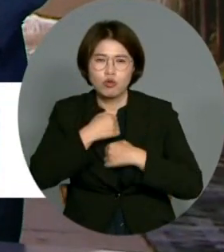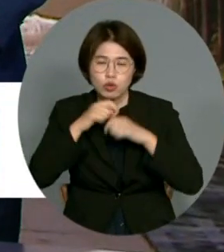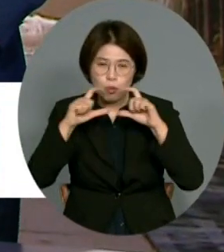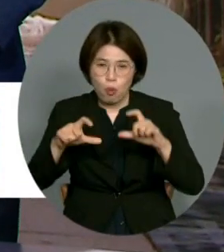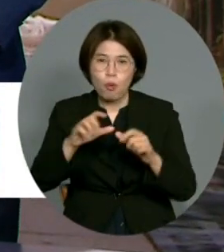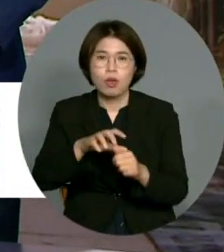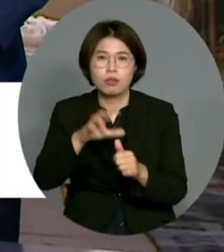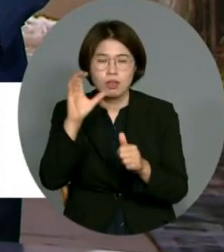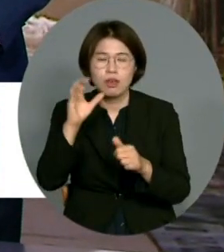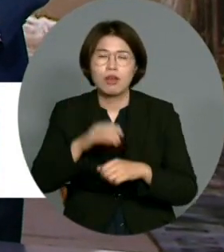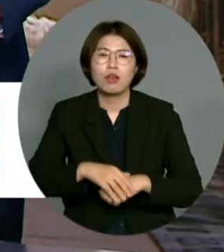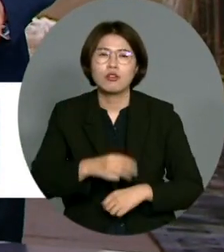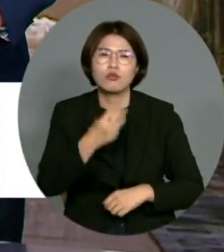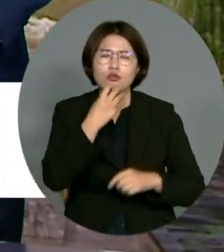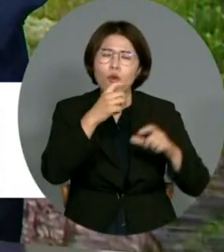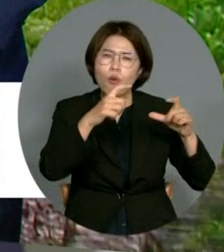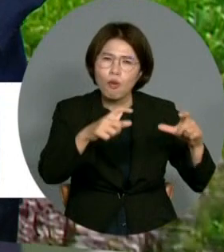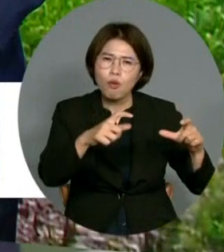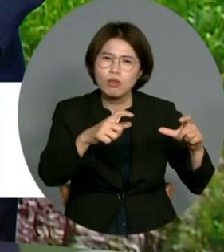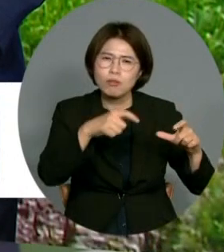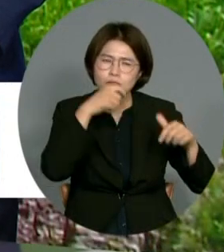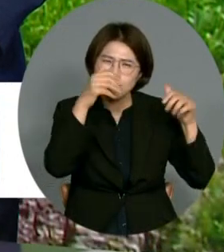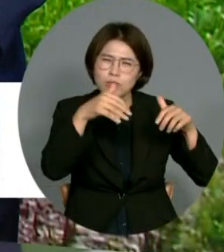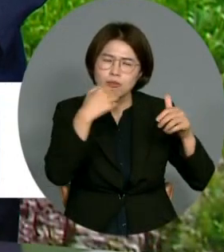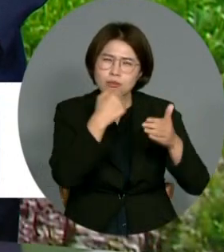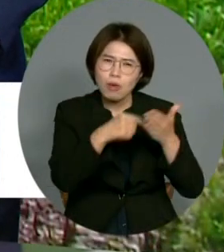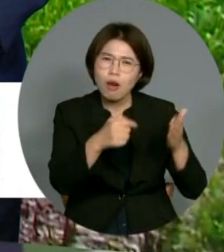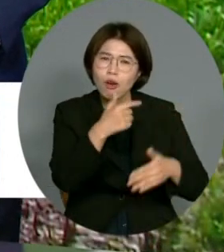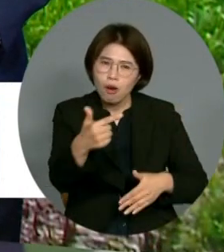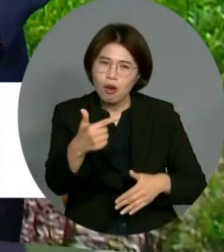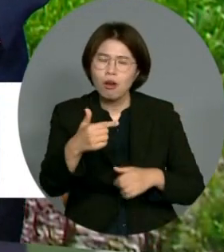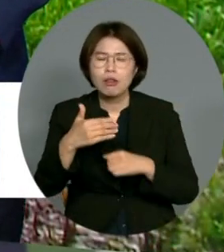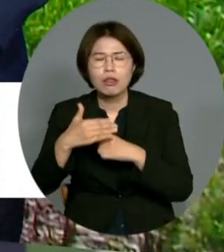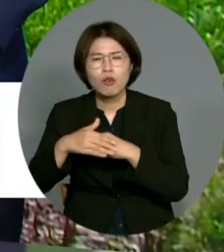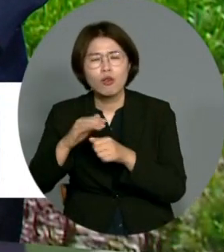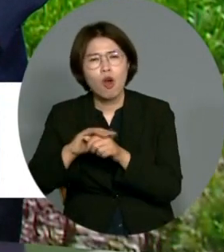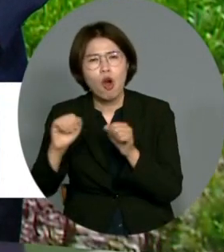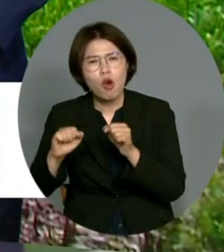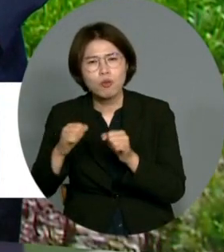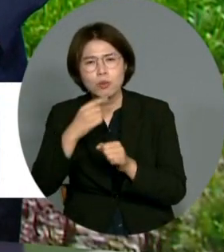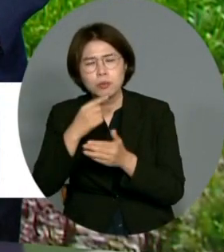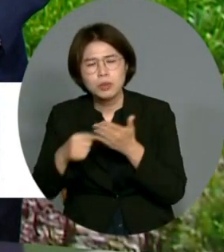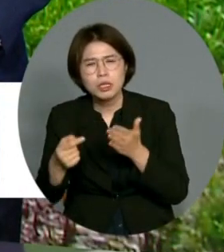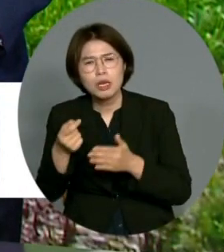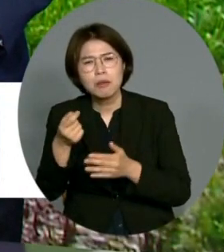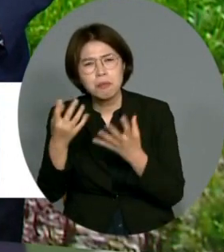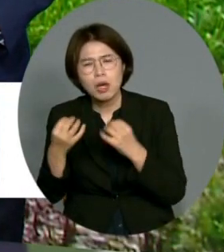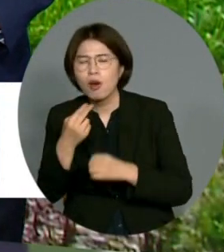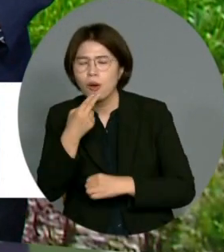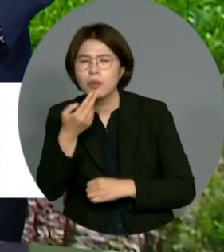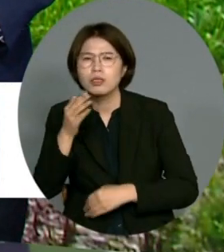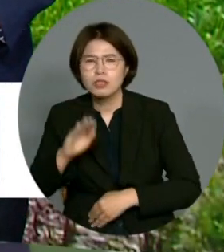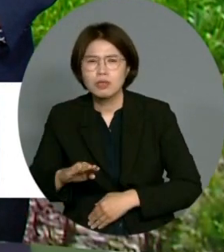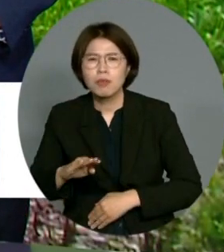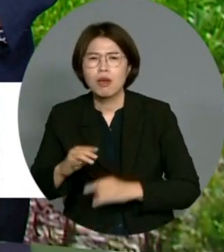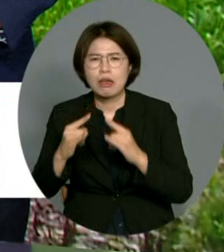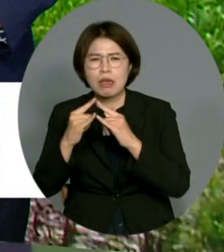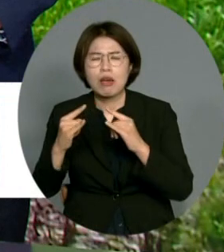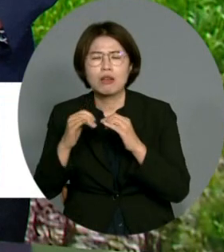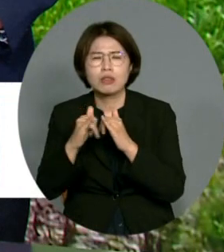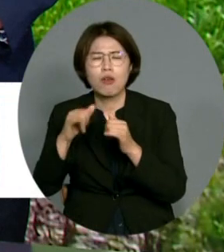해제됐습니다. 수도권과 달리 우리 지역에 큰 피해는 없었지만 일부 계곡에선 고립된 야영객이 구조되기도